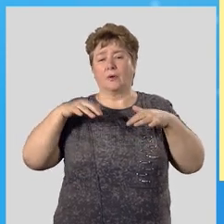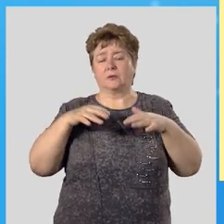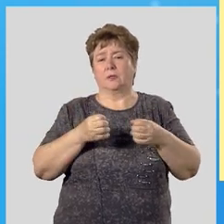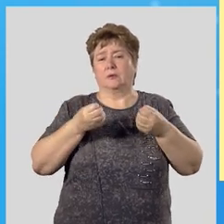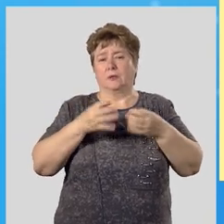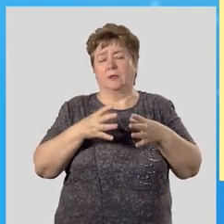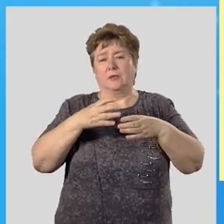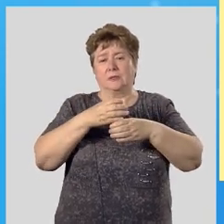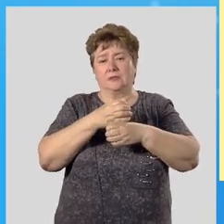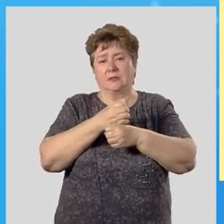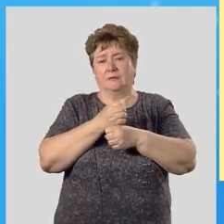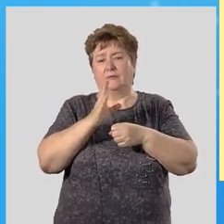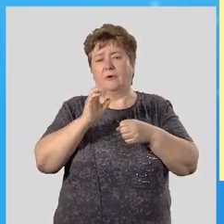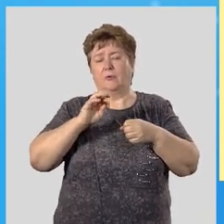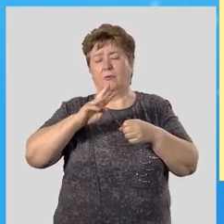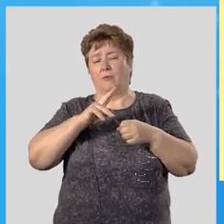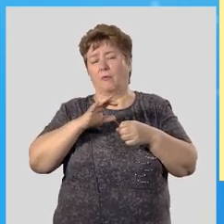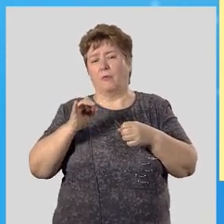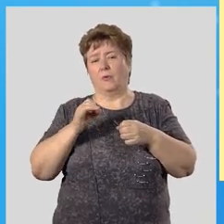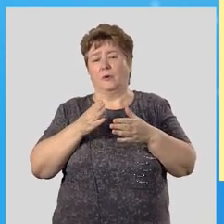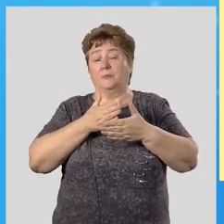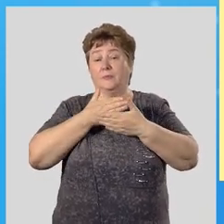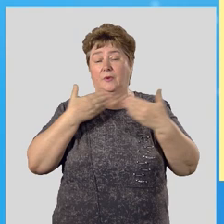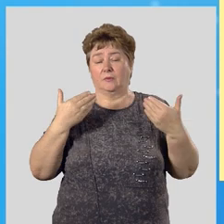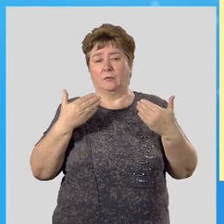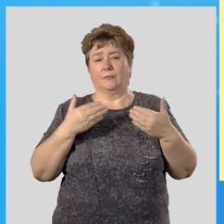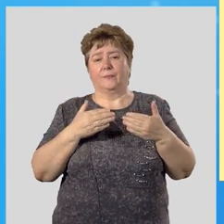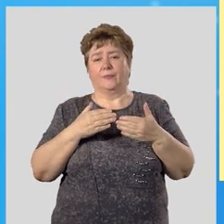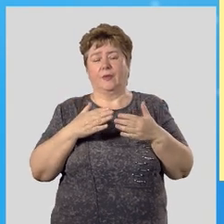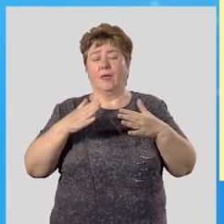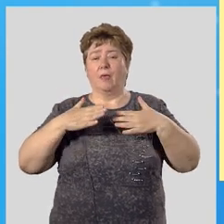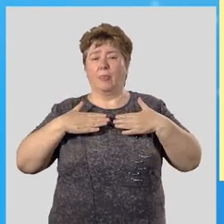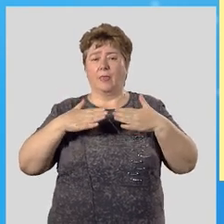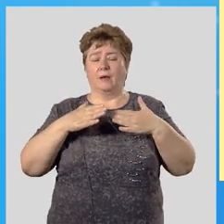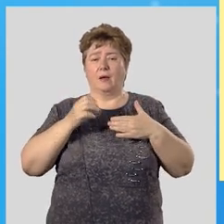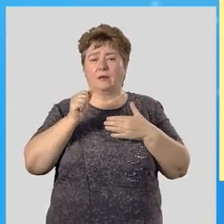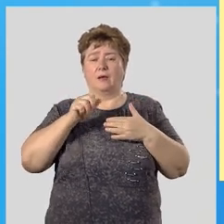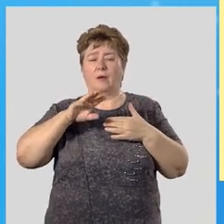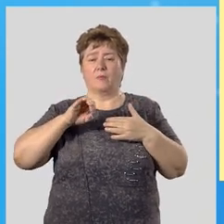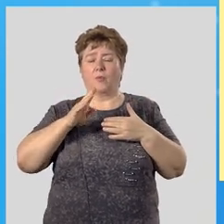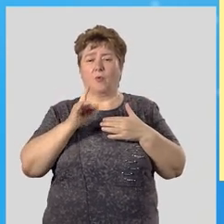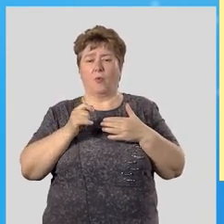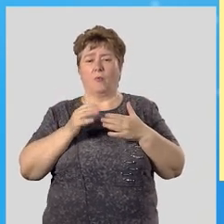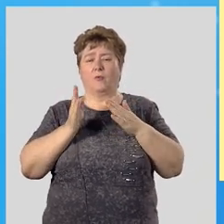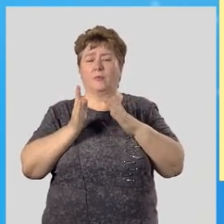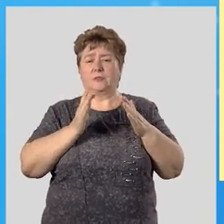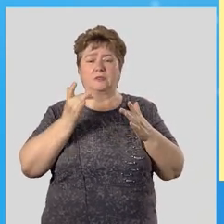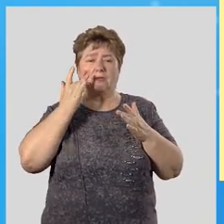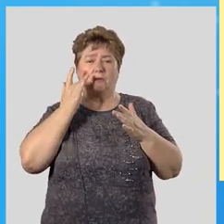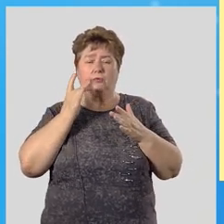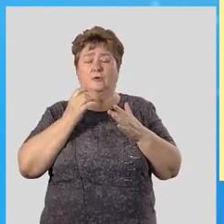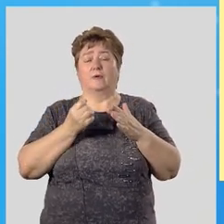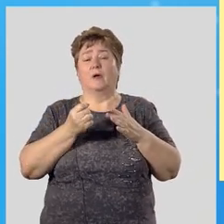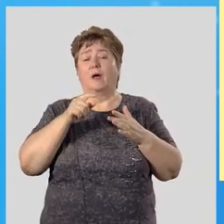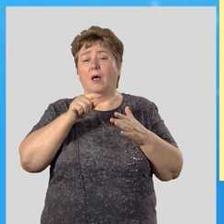простейших сократительные вакуоли отсутствуют. Дыхание амебы, в процессе которого